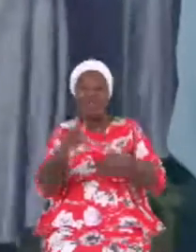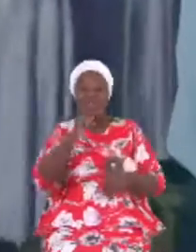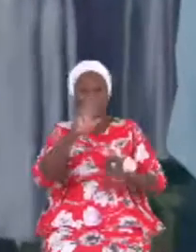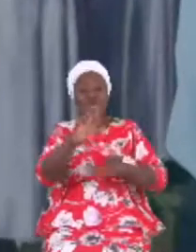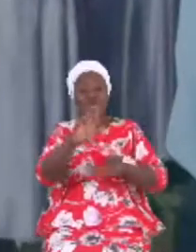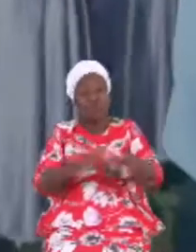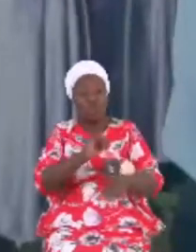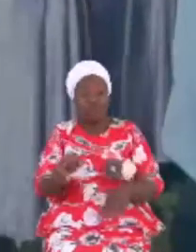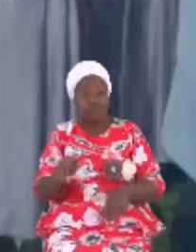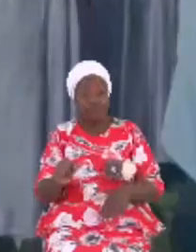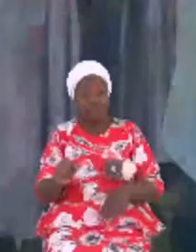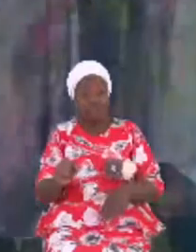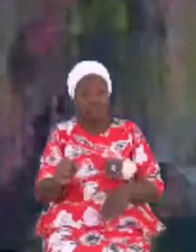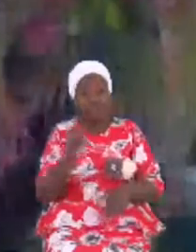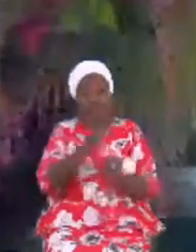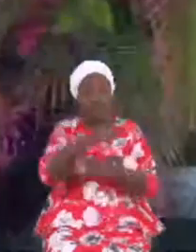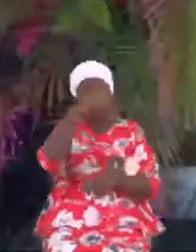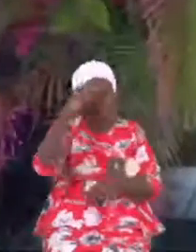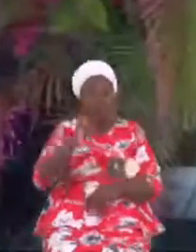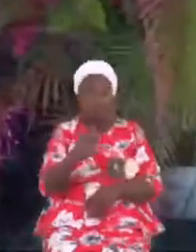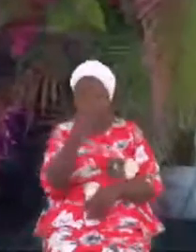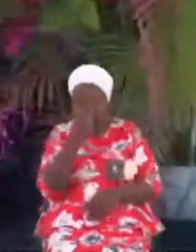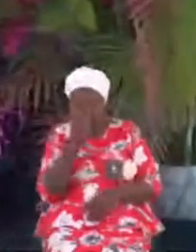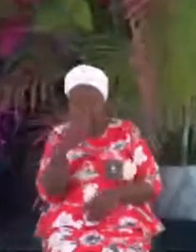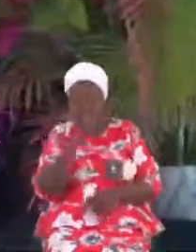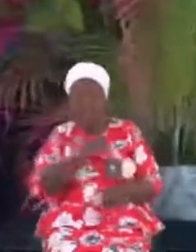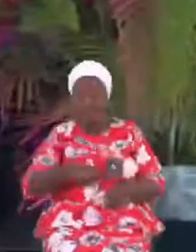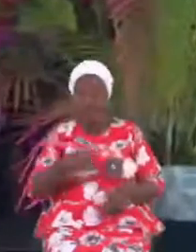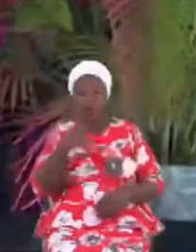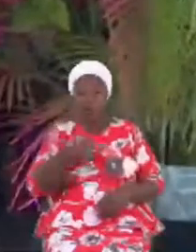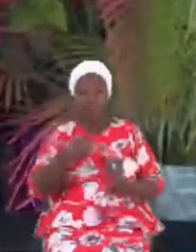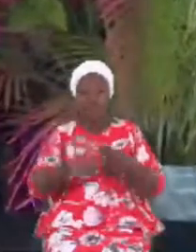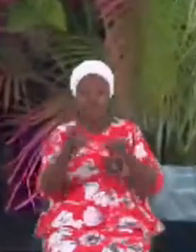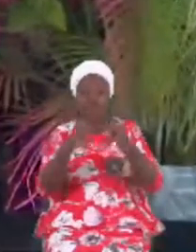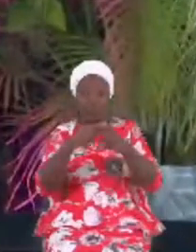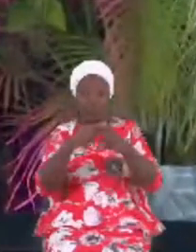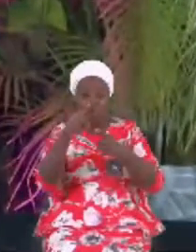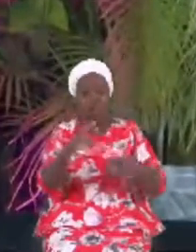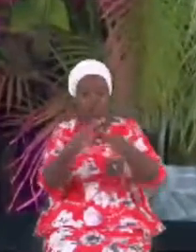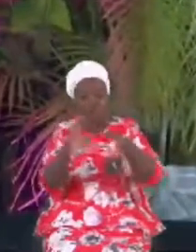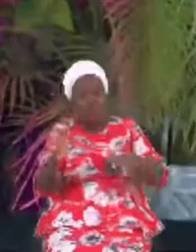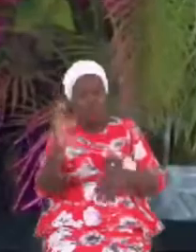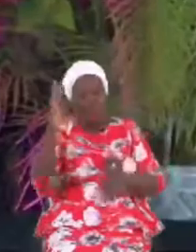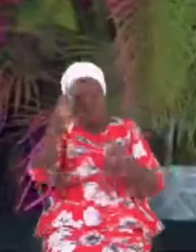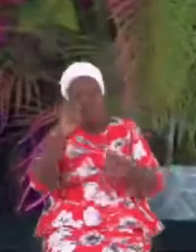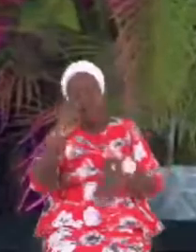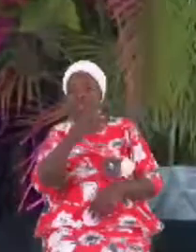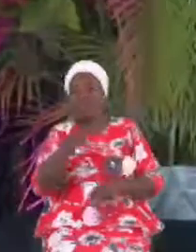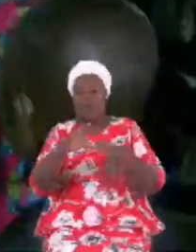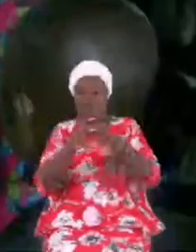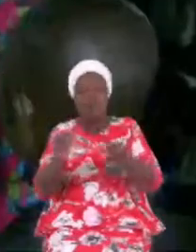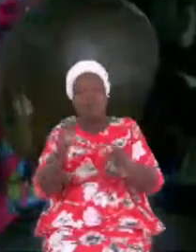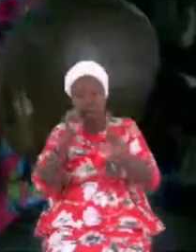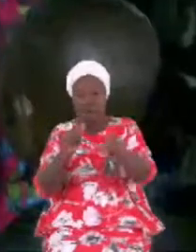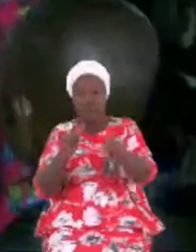marches pas, tu ne bouges pas parce que tu es aveugle, Dieu m'a dit de venir à toi. Délie-le.